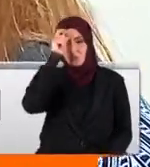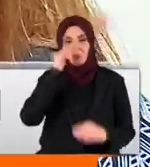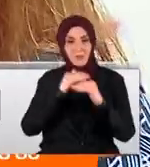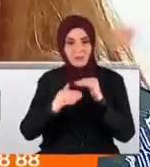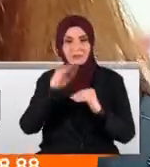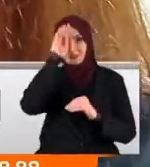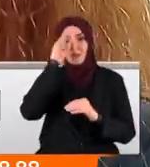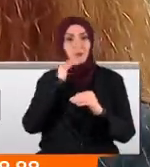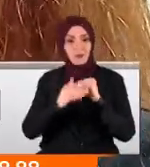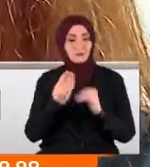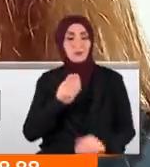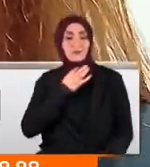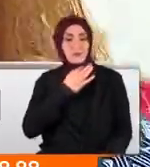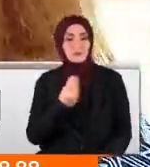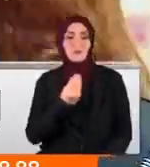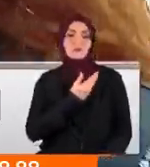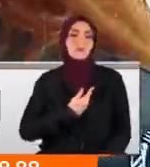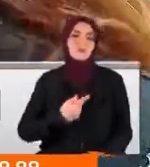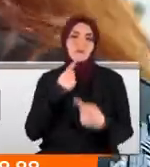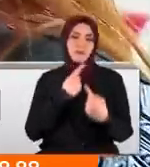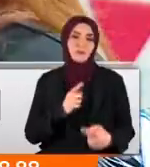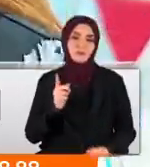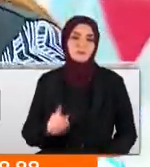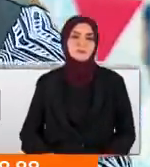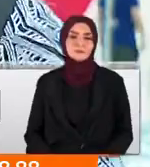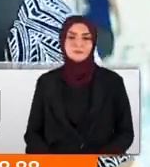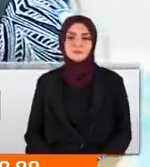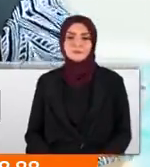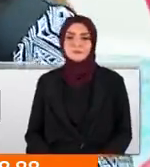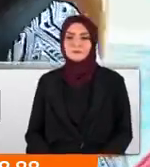edip çok sevdiklerini söylüyorlar.